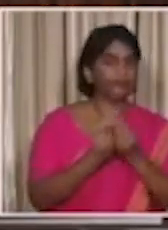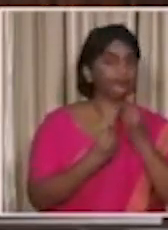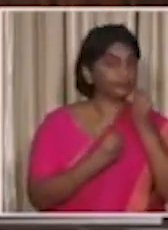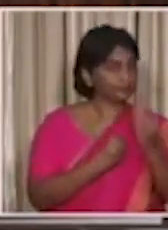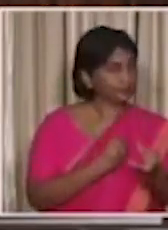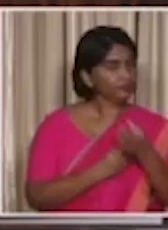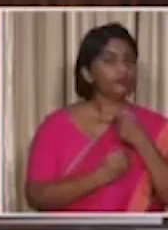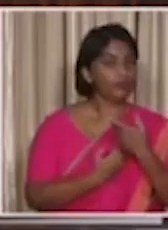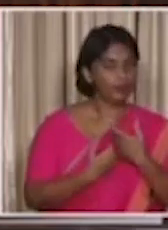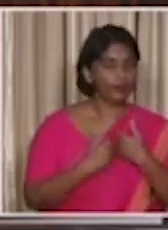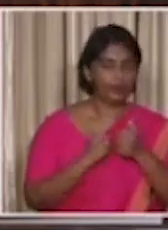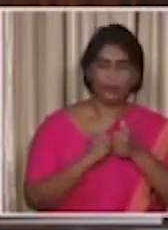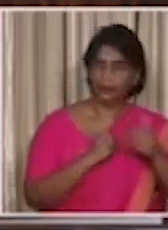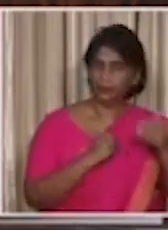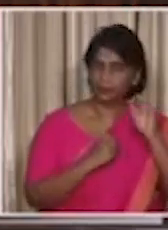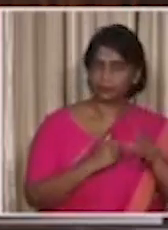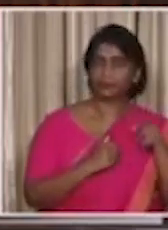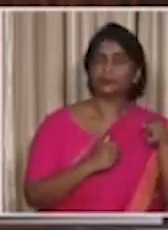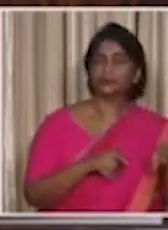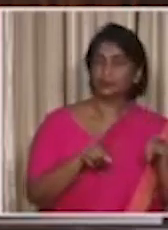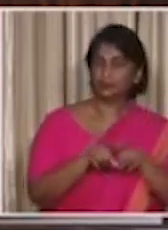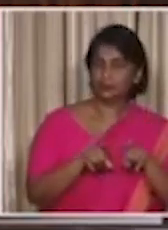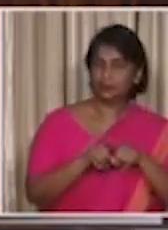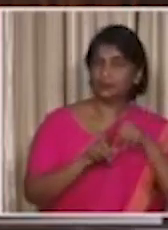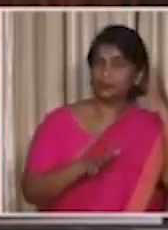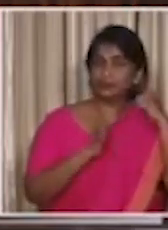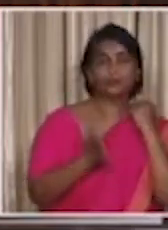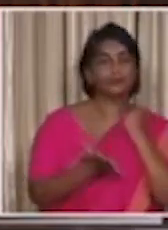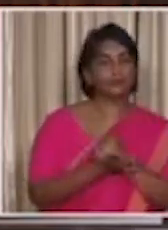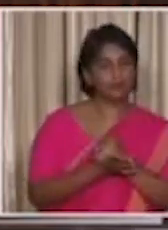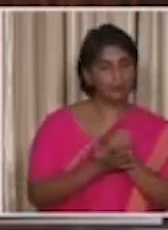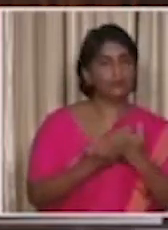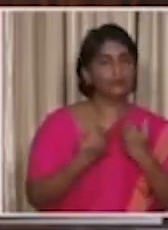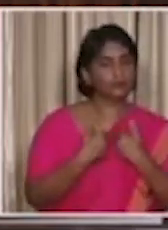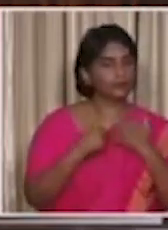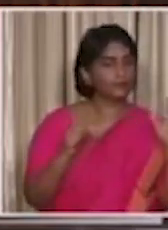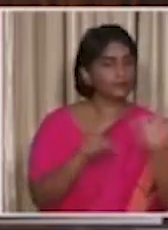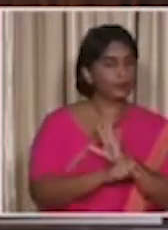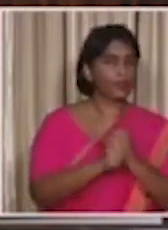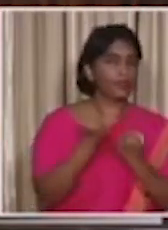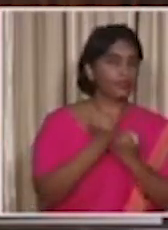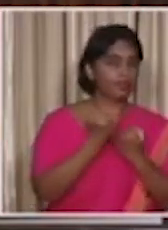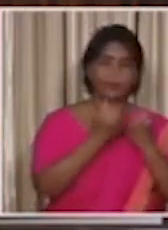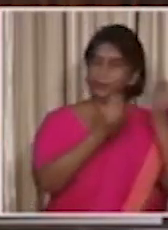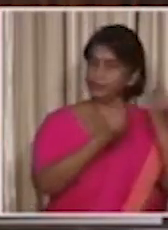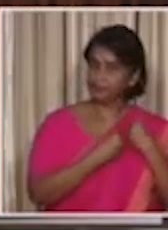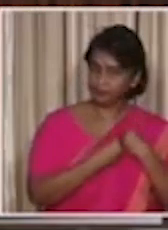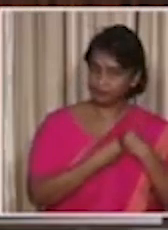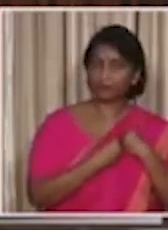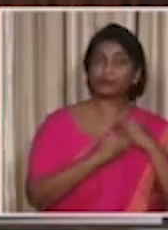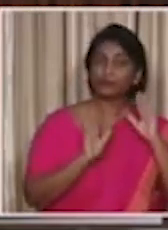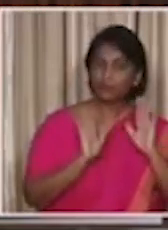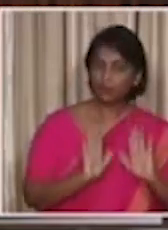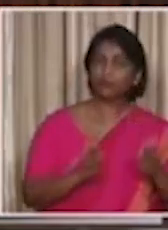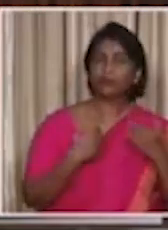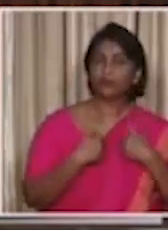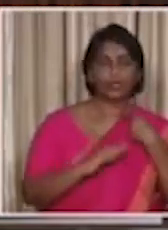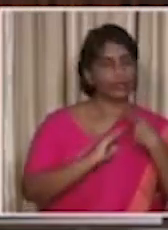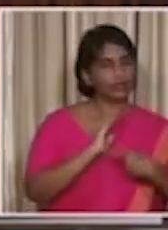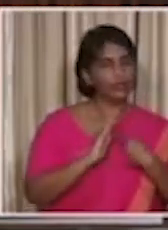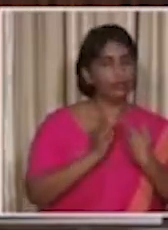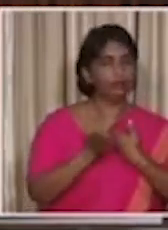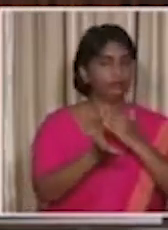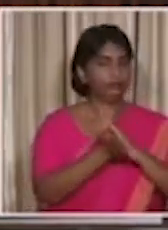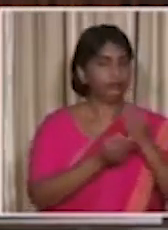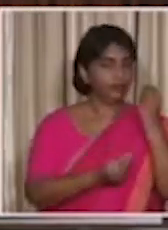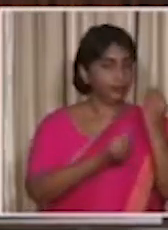දීමටත් අප පියවර ගත්තා මේ සඳහා ලෝක බැංකුව අපට පූර්ණ සහාය ලබා දුන්නා නමුත් අපේ රටේ සහන